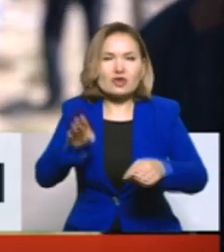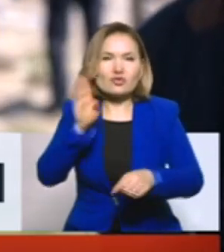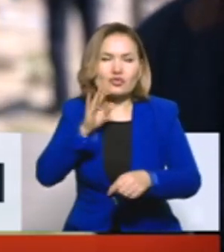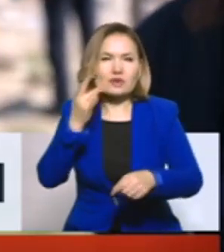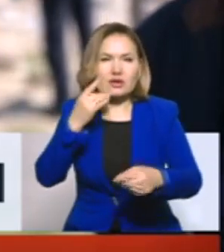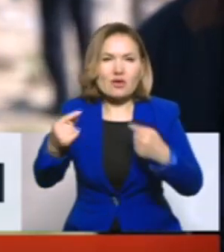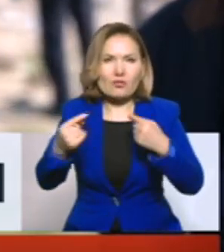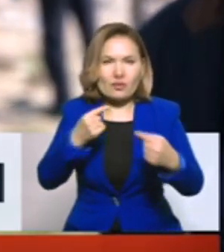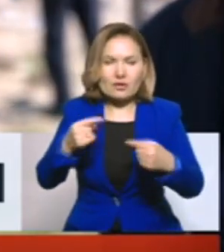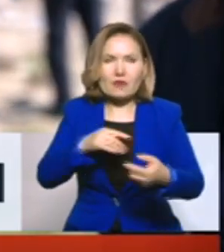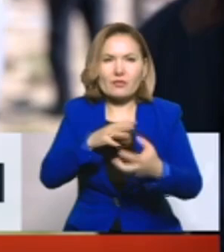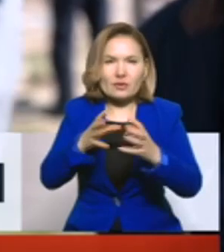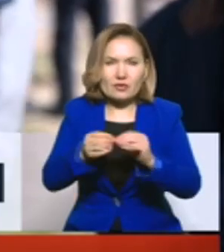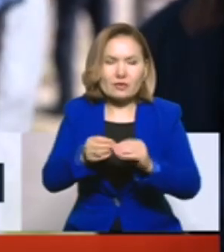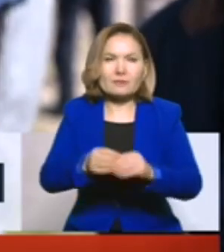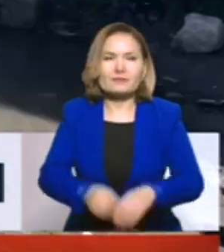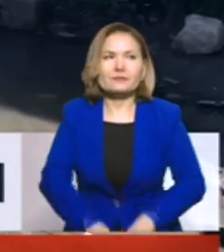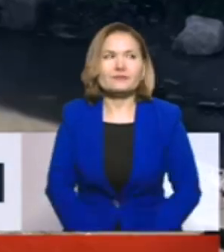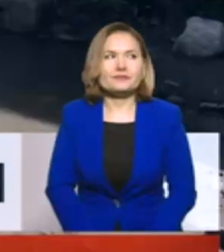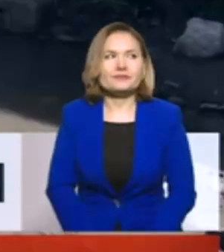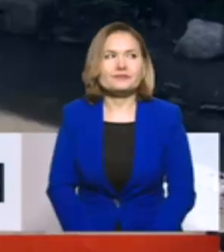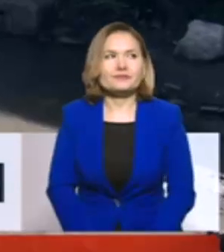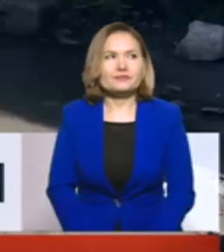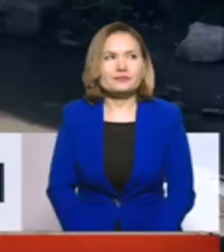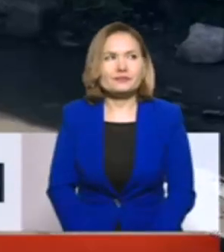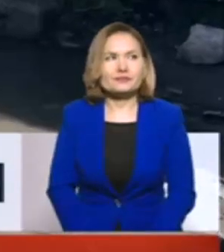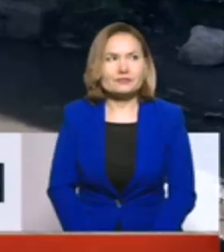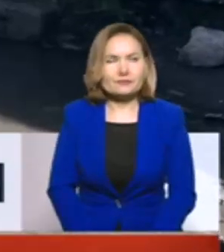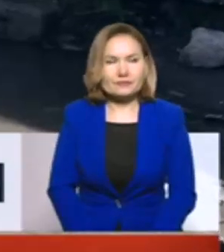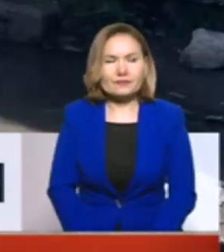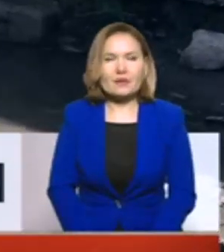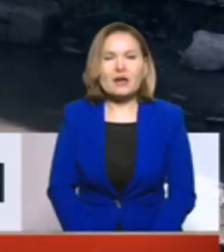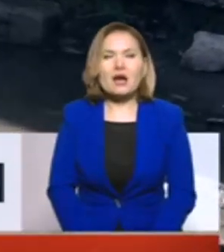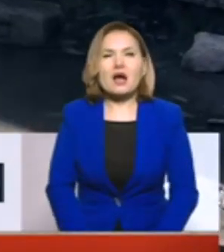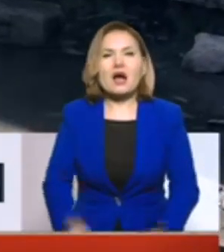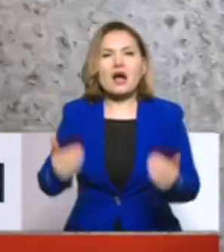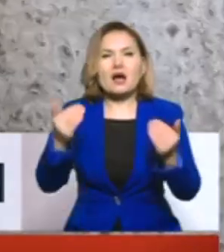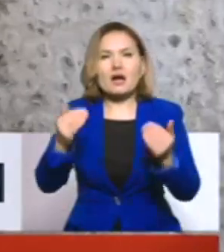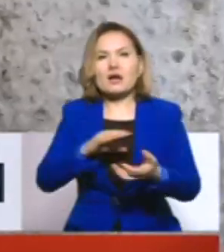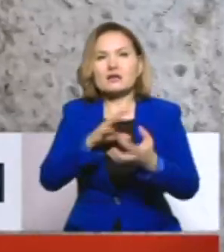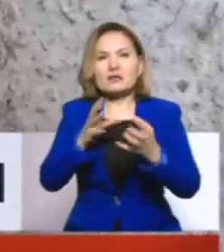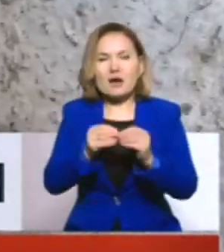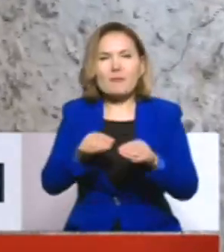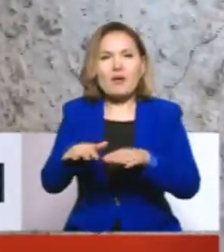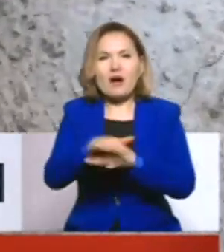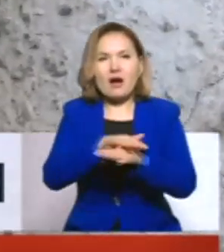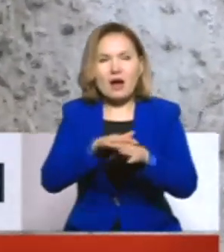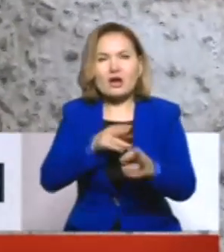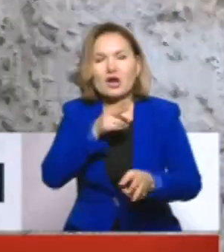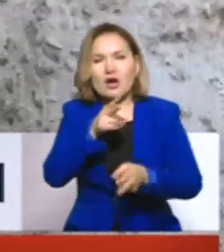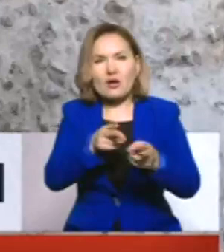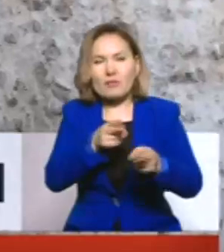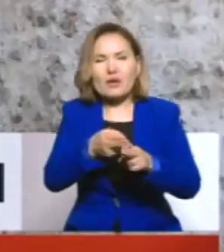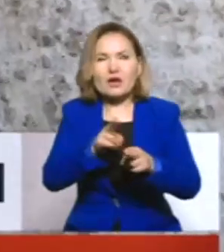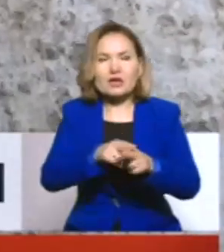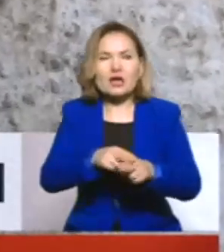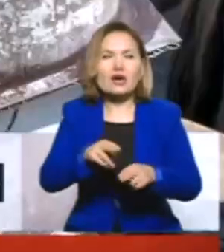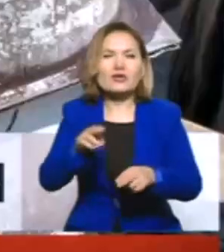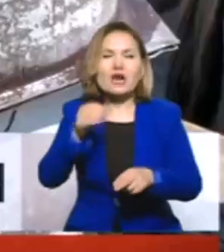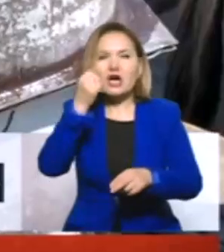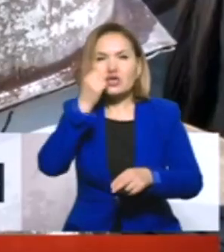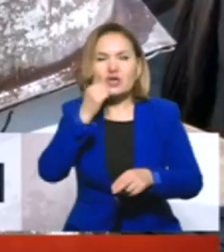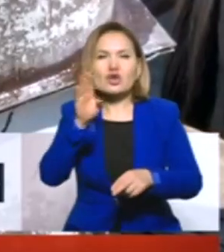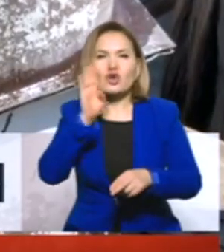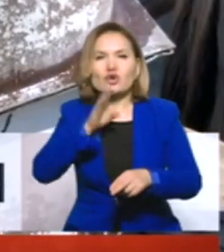аталарымыздың ешекпен арбамен тасып жатырмыз. Қазір тіршілік нәрінен торыққан 200 түтін ескі стансадан су ішіп отыр.